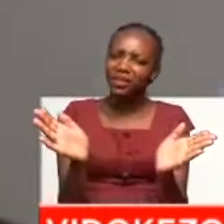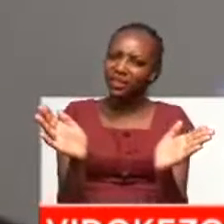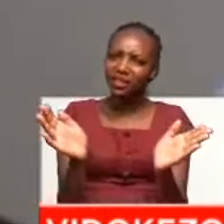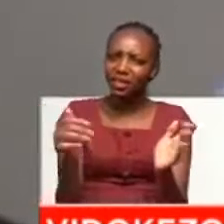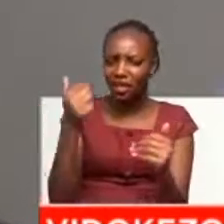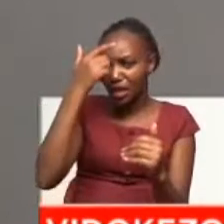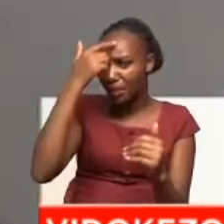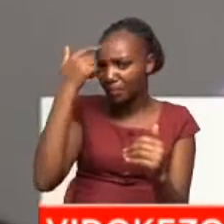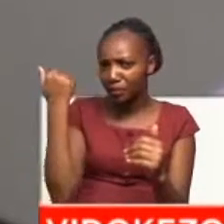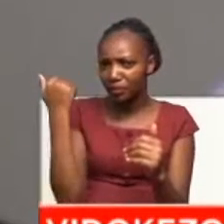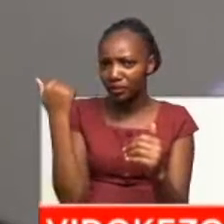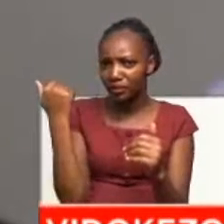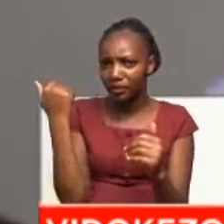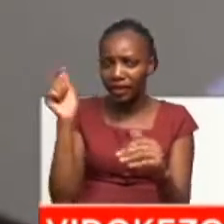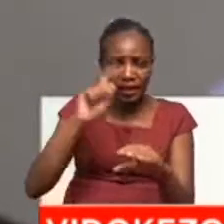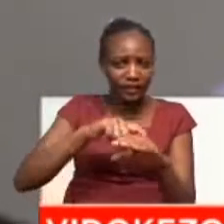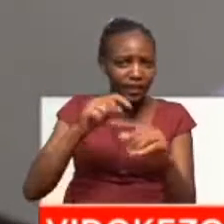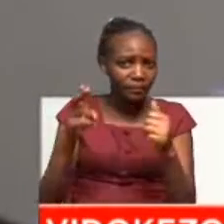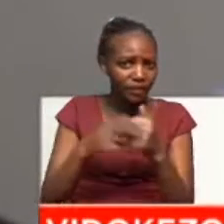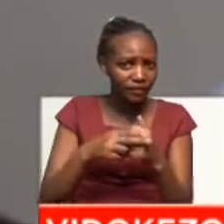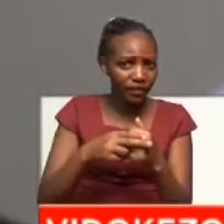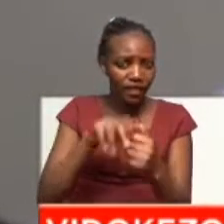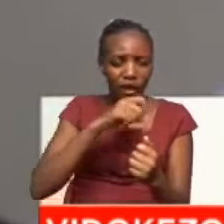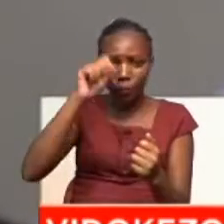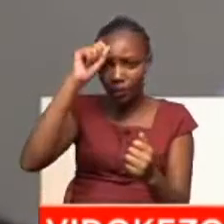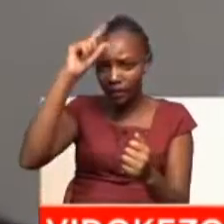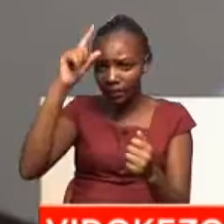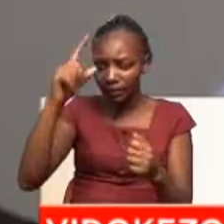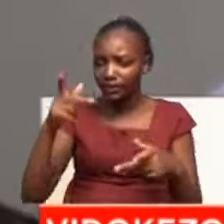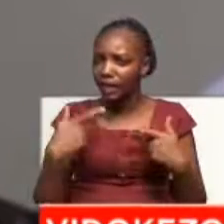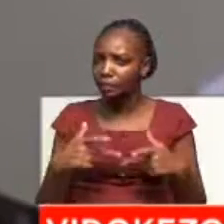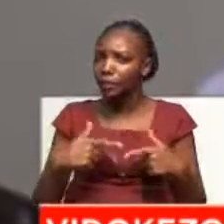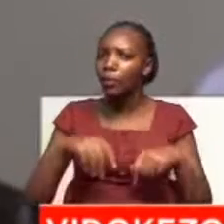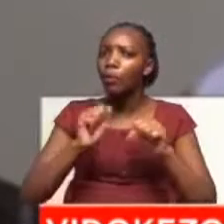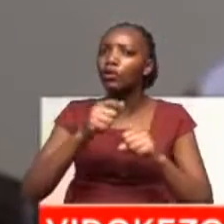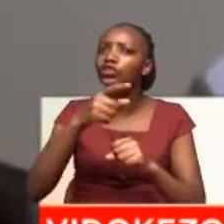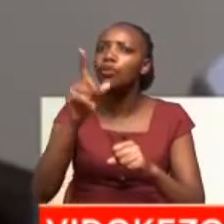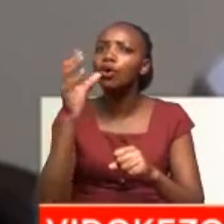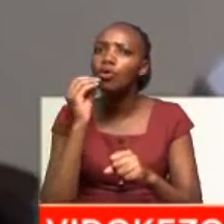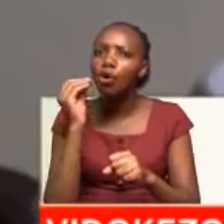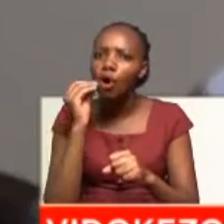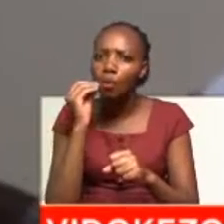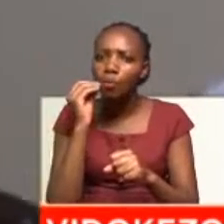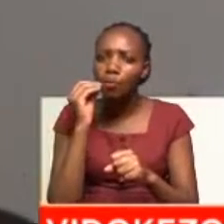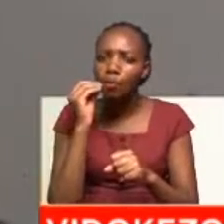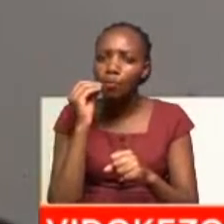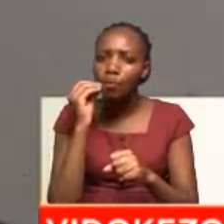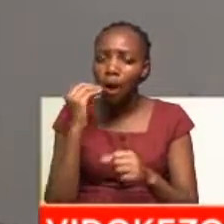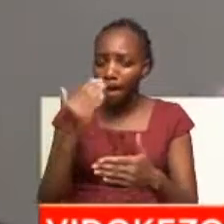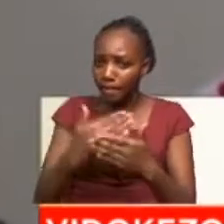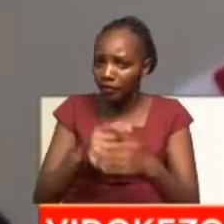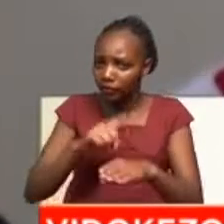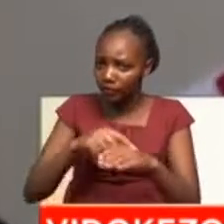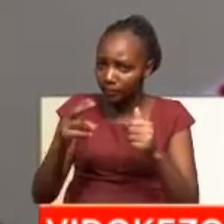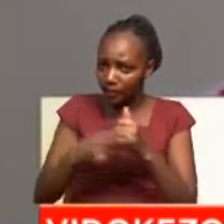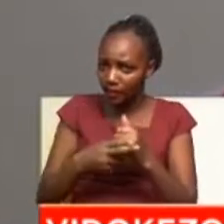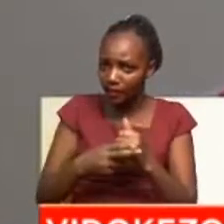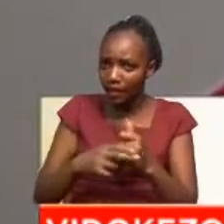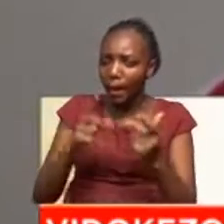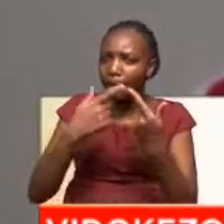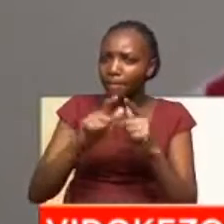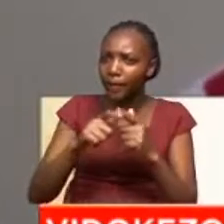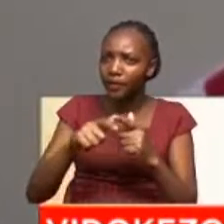Sababu ikifika saa moja inaeleweka kwamba watu wanafaa kuwa nyumbani by hiyo saa. Lakini kama